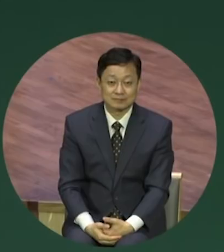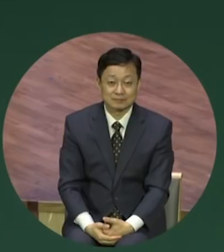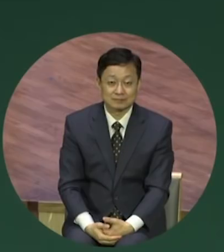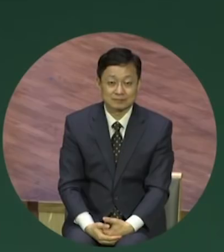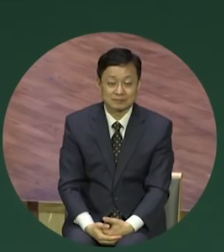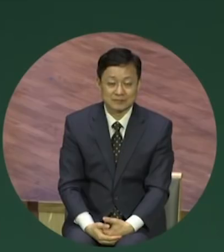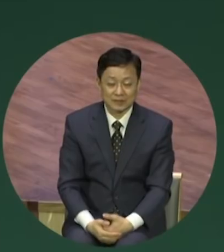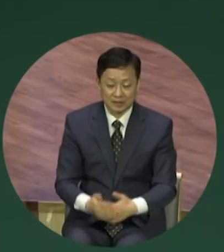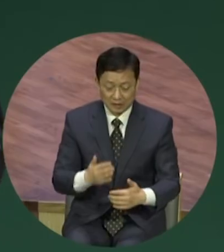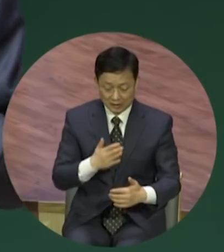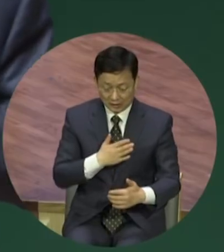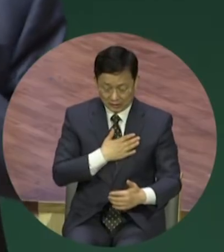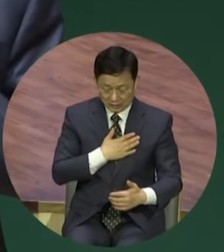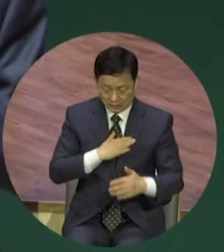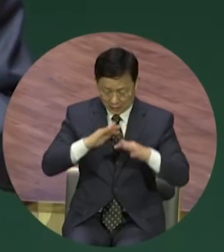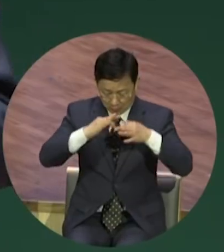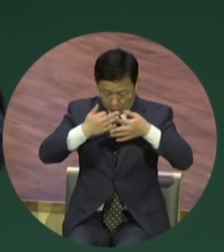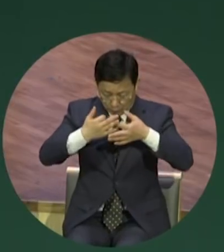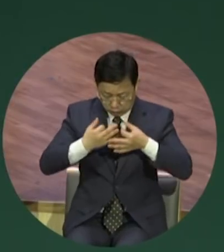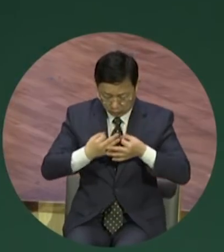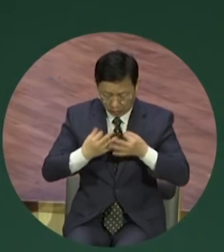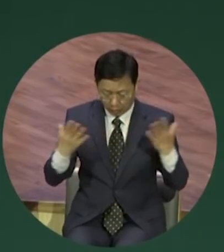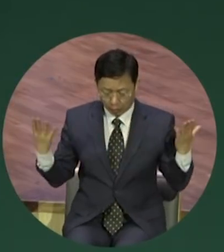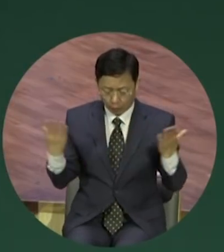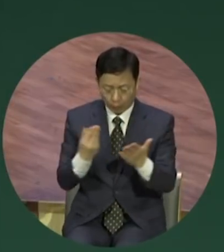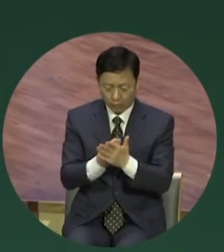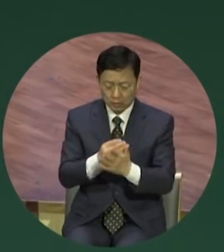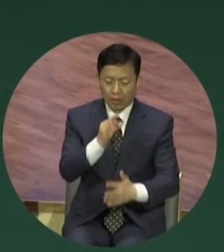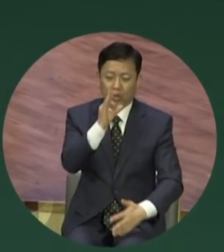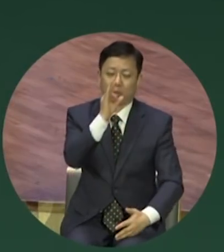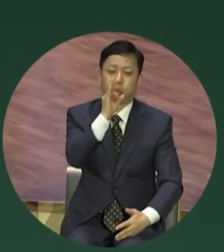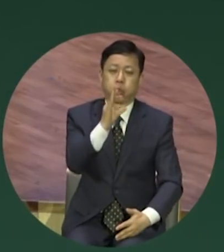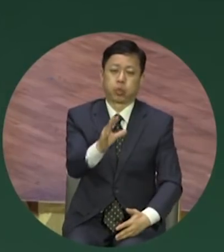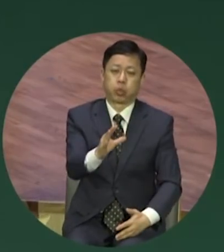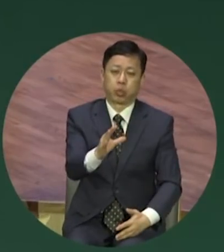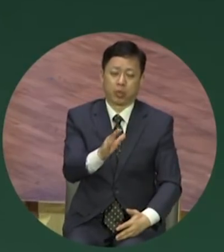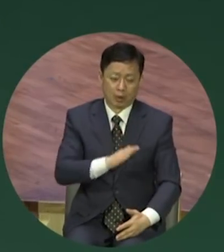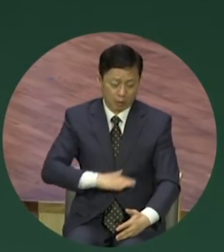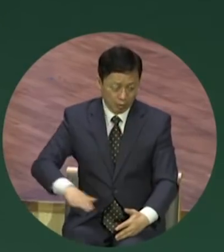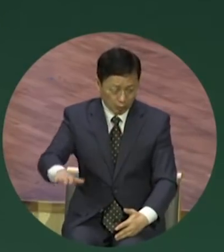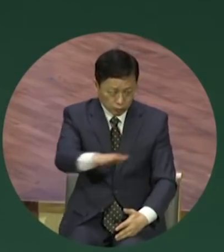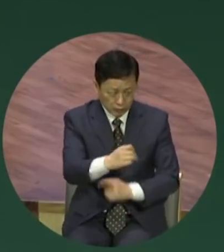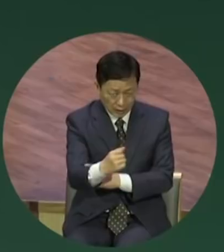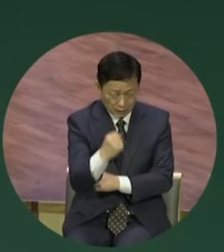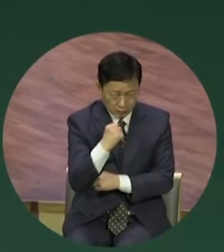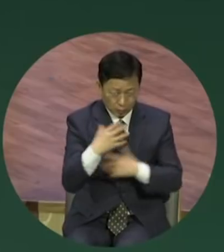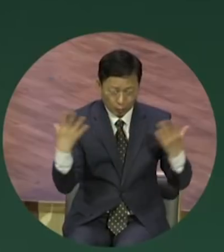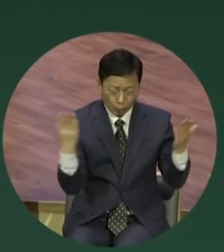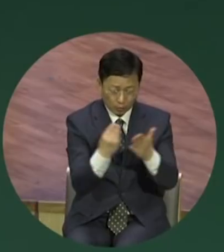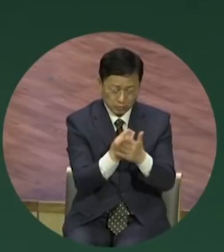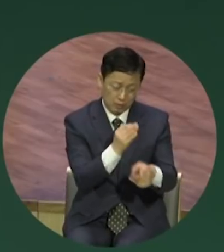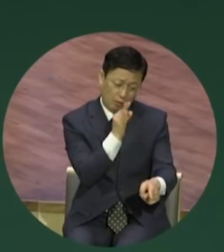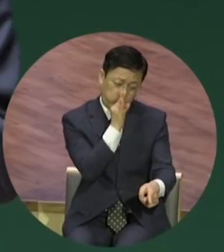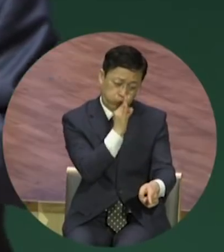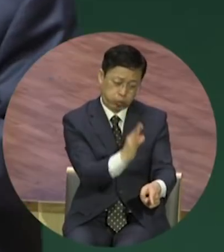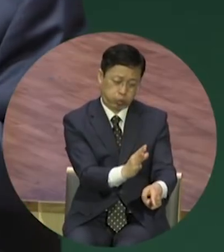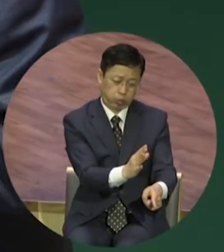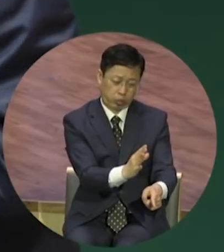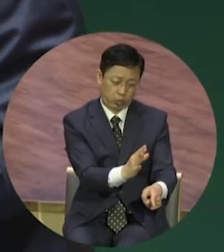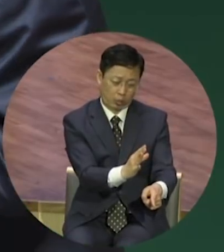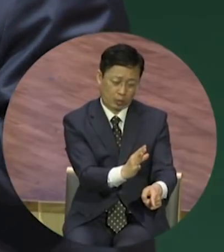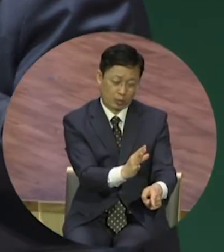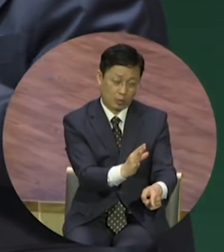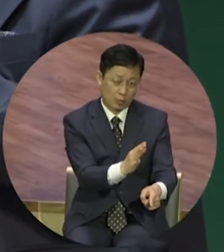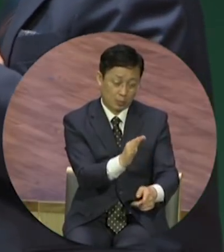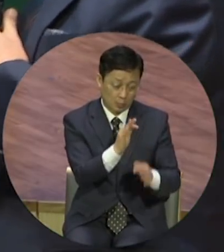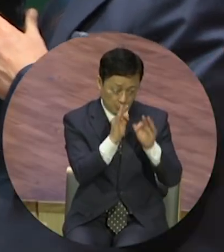절대 불가능합니다. For us, it is absolutely impossible. 절대 불가능해요. 우리는 돈도 없고 힘도 impossible. 없어요. 절대 불가능해요. We have no money, we have no power,